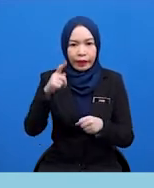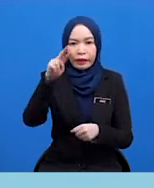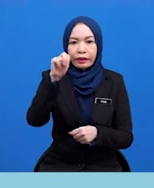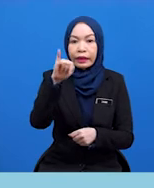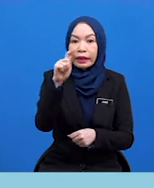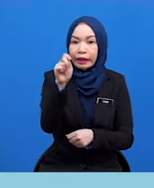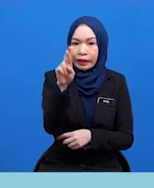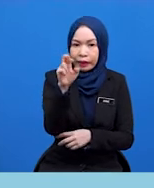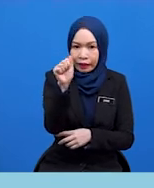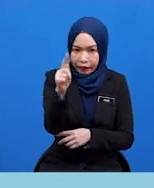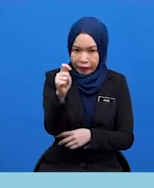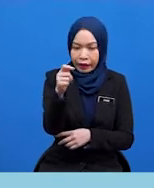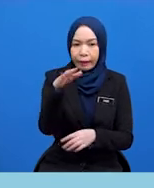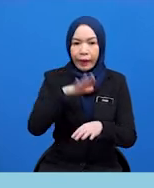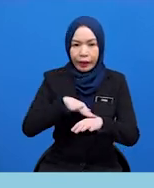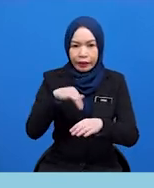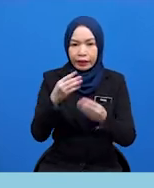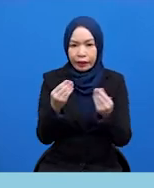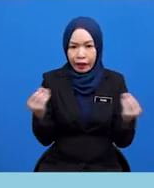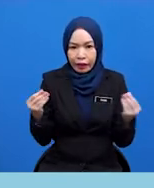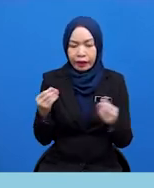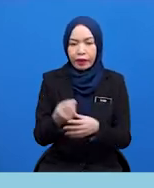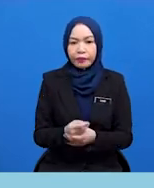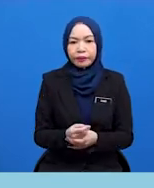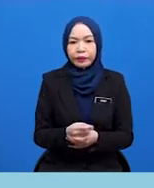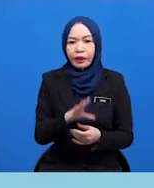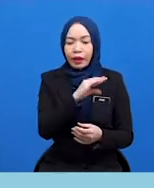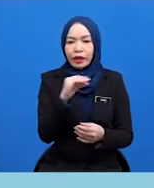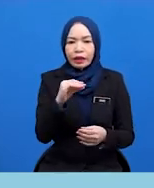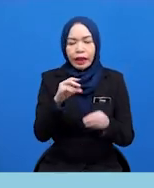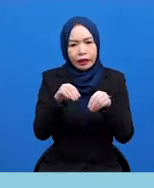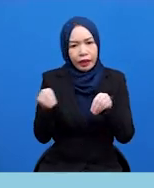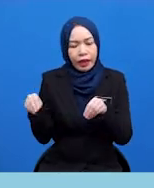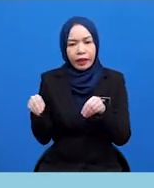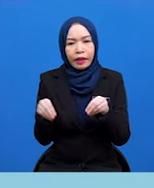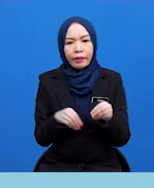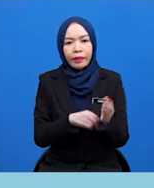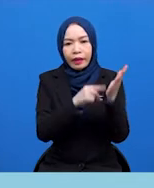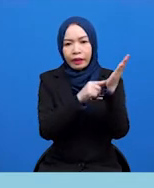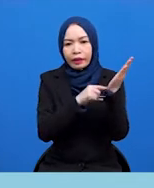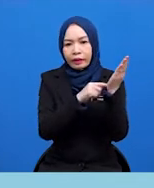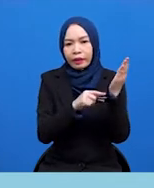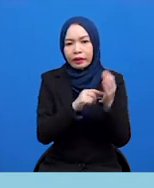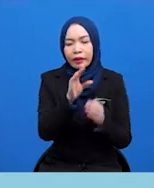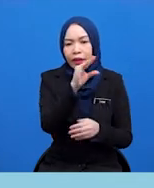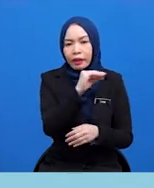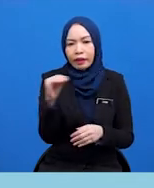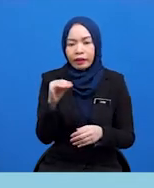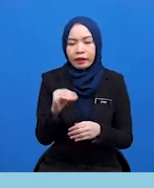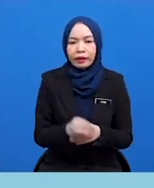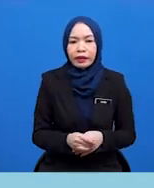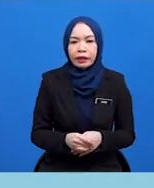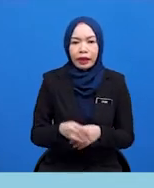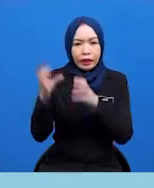ini mesti dikekalkan sehingga tanaman getah dan kelapa sawit mampu untuk melindungi tanahnya